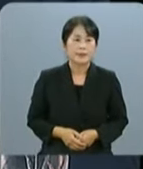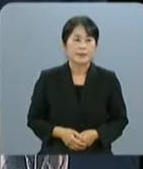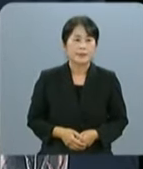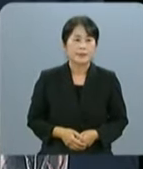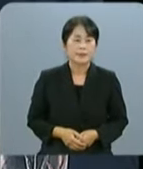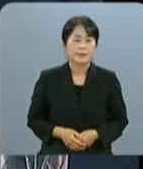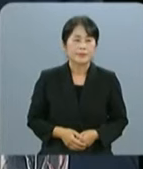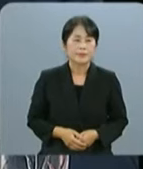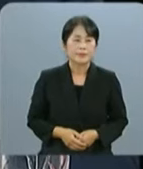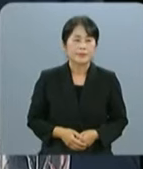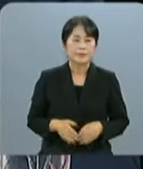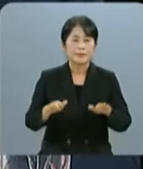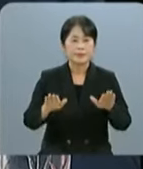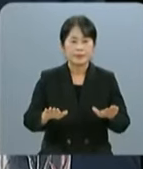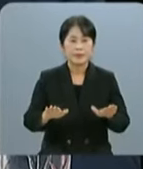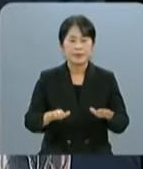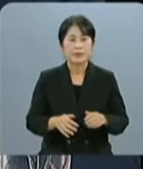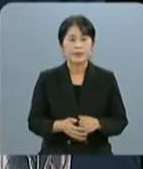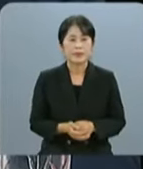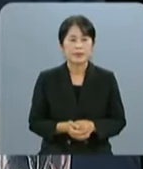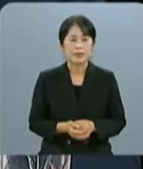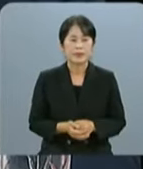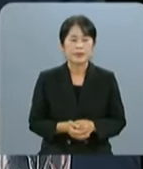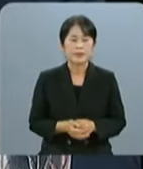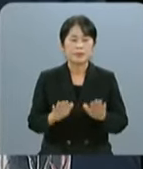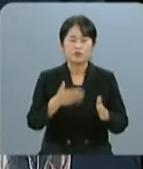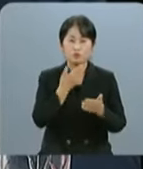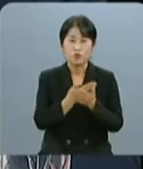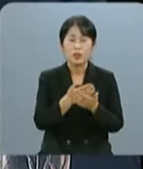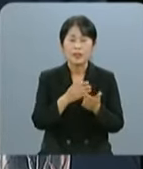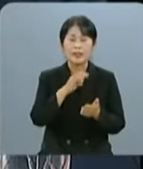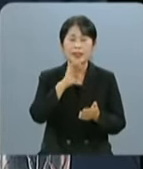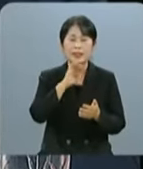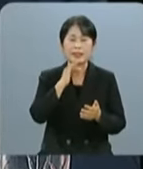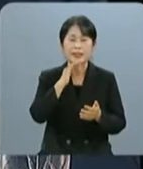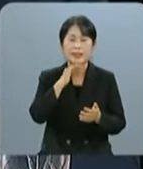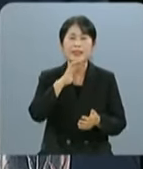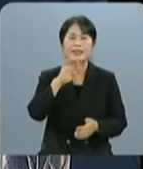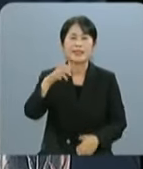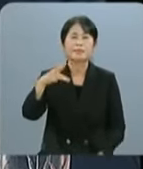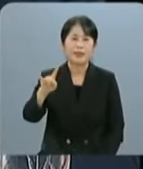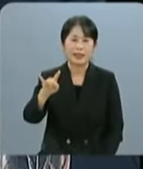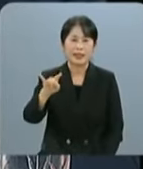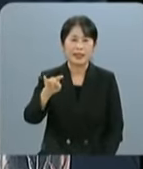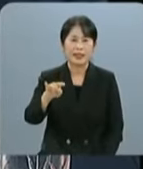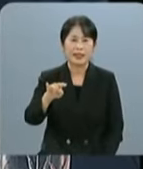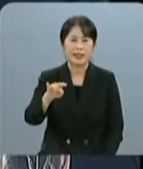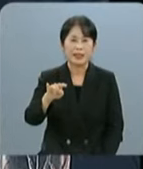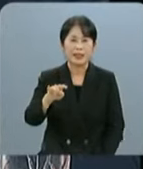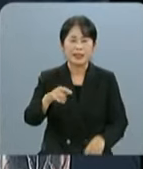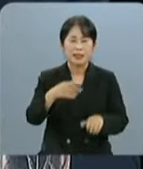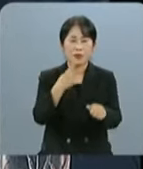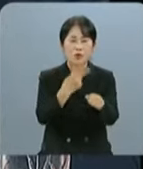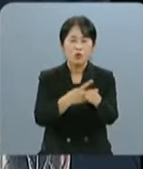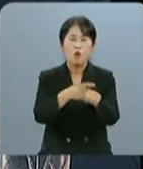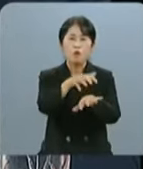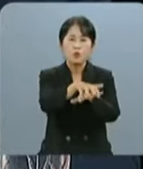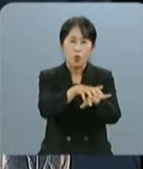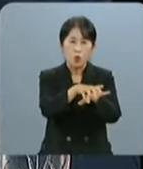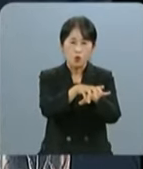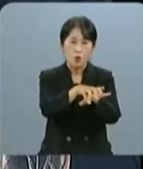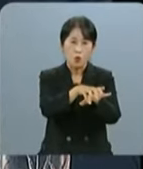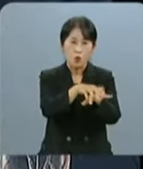세대의 가장 하이라이트가 저는 40대라고 봅니다. 그래서 전교조 교육을